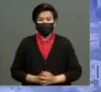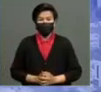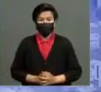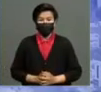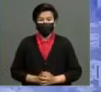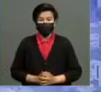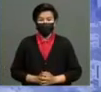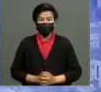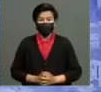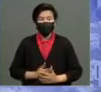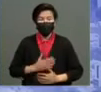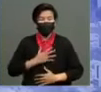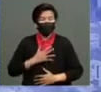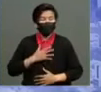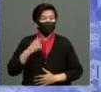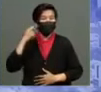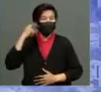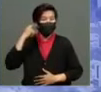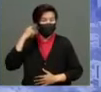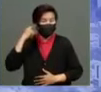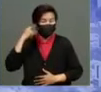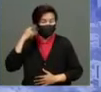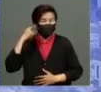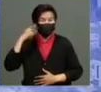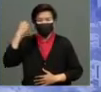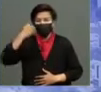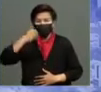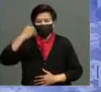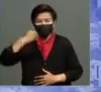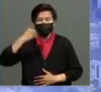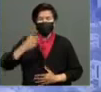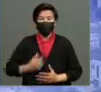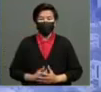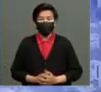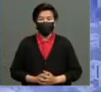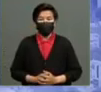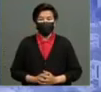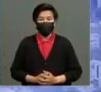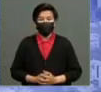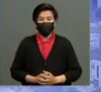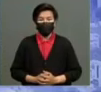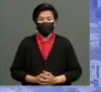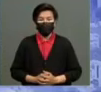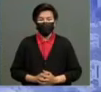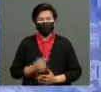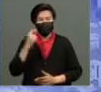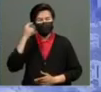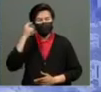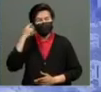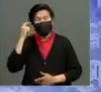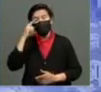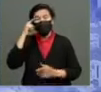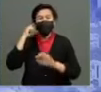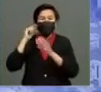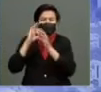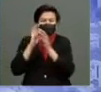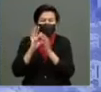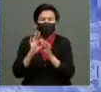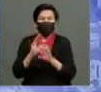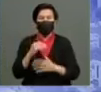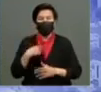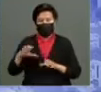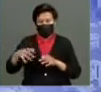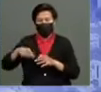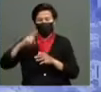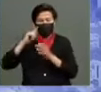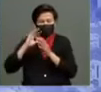องได้รับฟังเรื่องนี้หลายรอบแล้วก็มีความกังวลท่านมีความกังวลพวกเราก็กังวลแต่